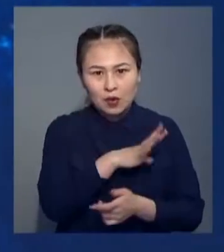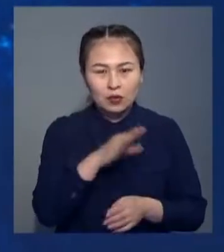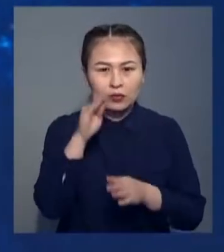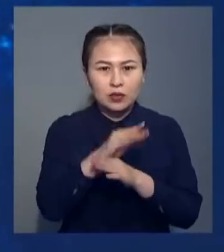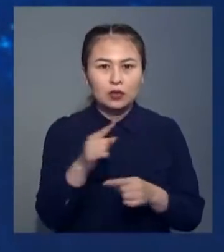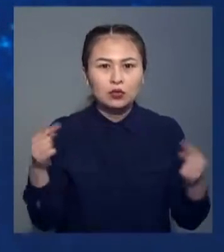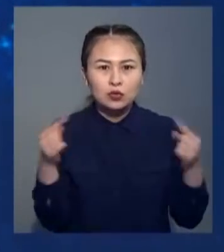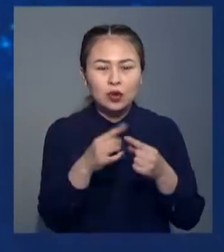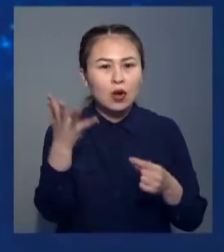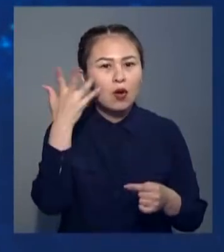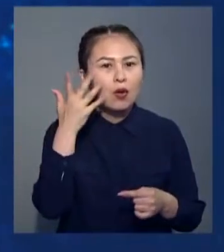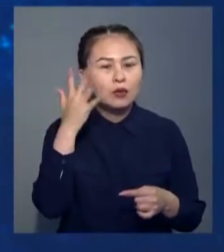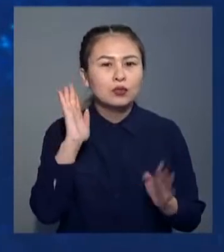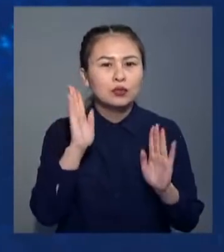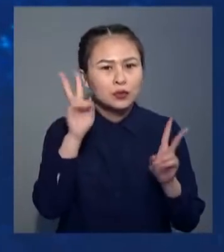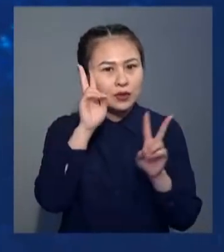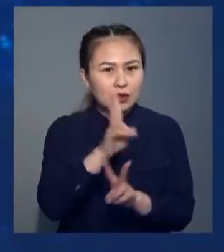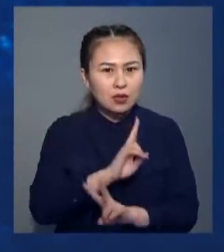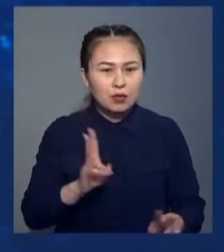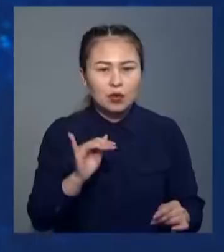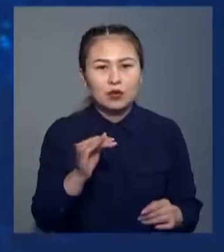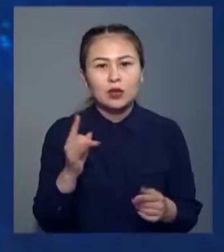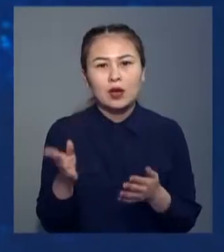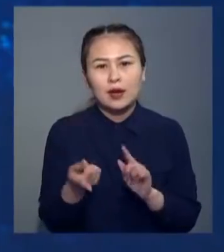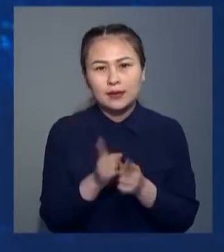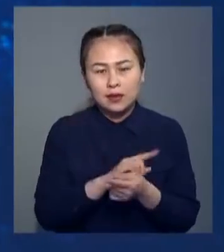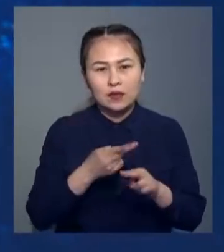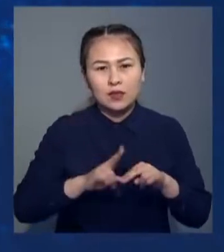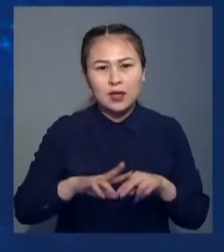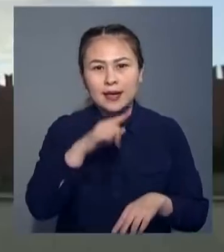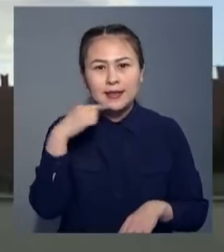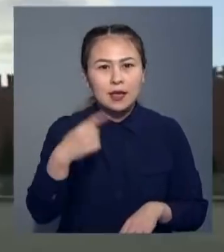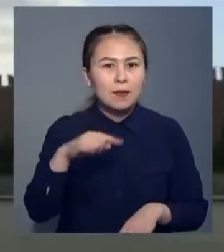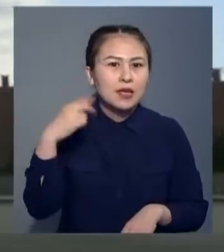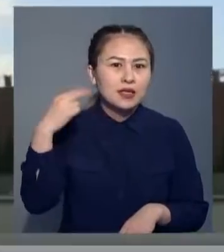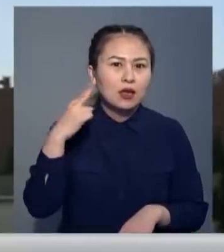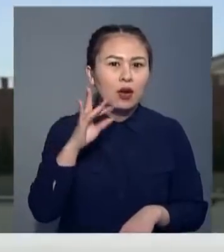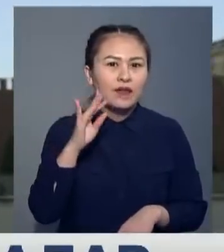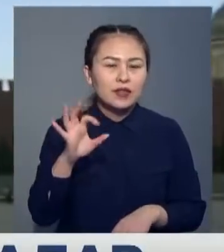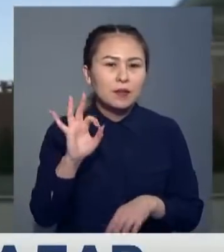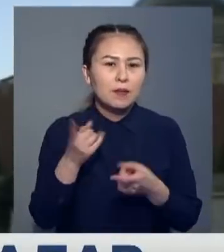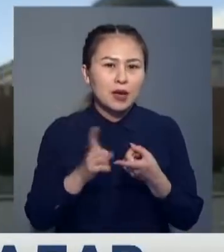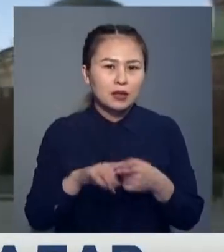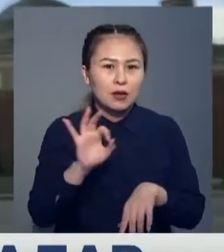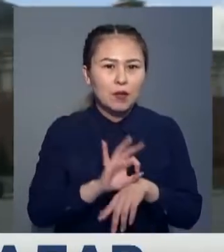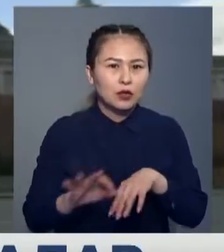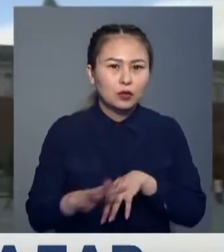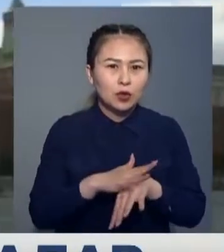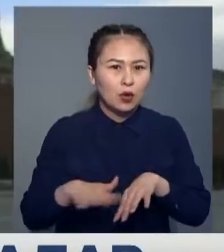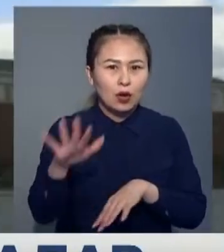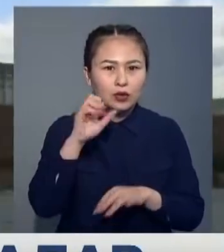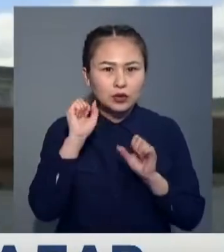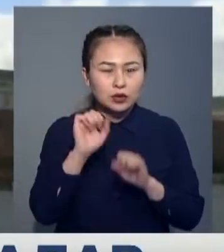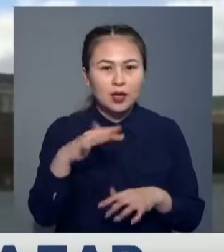Дегенмен, әзірге оның нақты қашан өтетіні белгісіз. Бұдан бөлек, үндеуде Ресей президенті коронавирус індетіне байланысты халықты